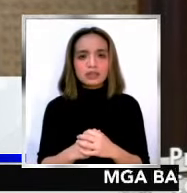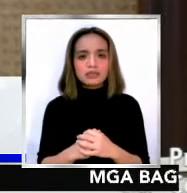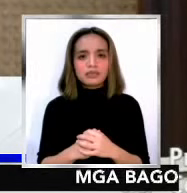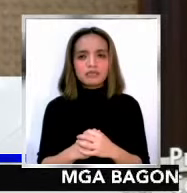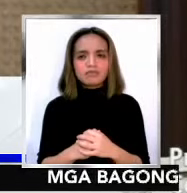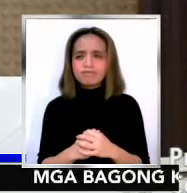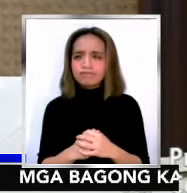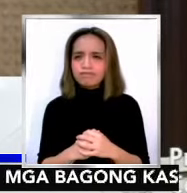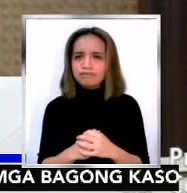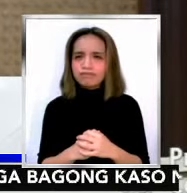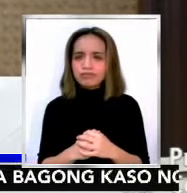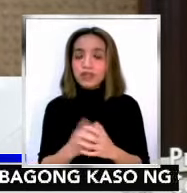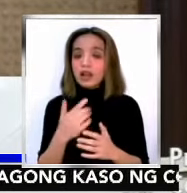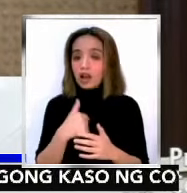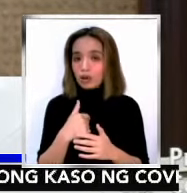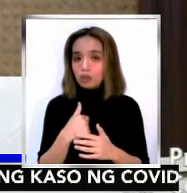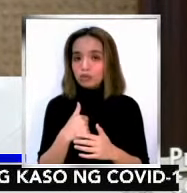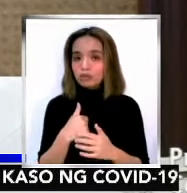decision ko is,